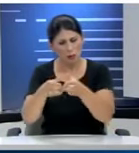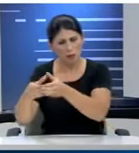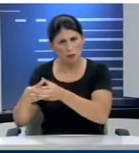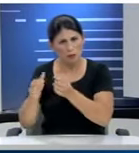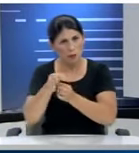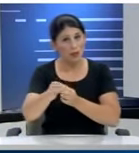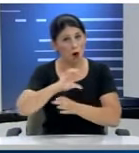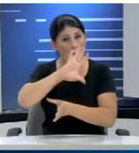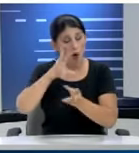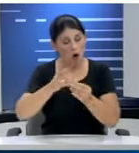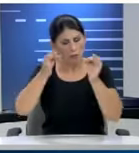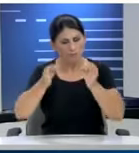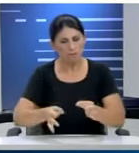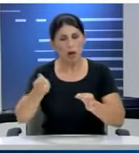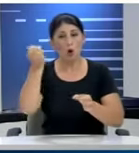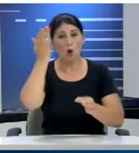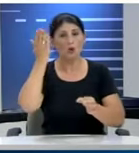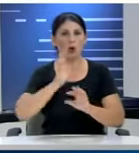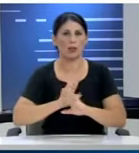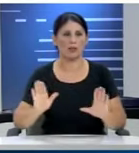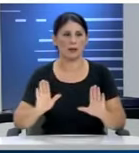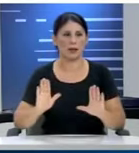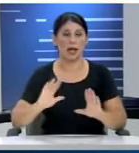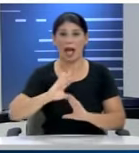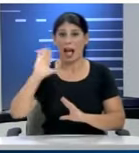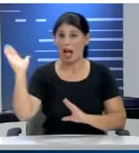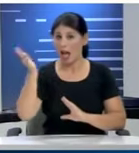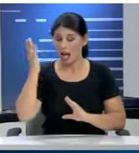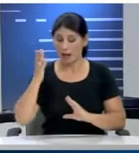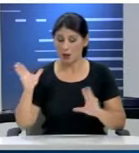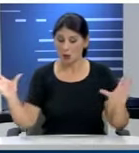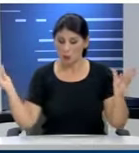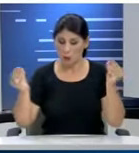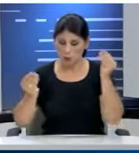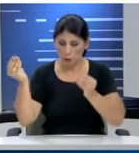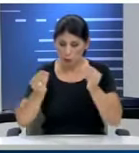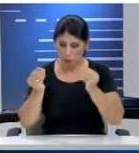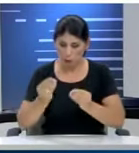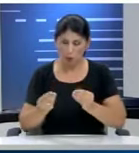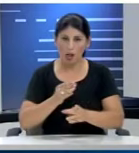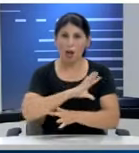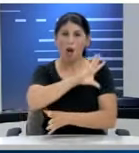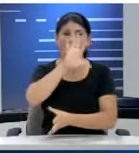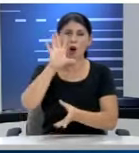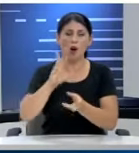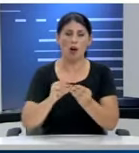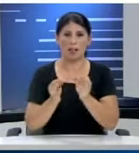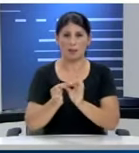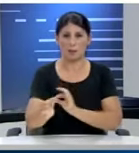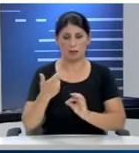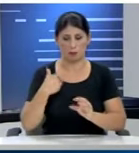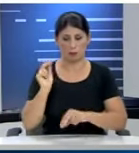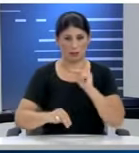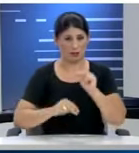απολύτως κοστολογημένα. Αν λοιπόν αθροίσουμε όλα τα μέτρα που ψηφίσαμε